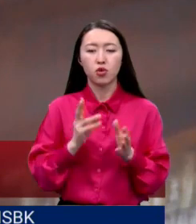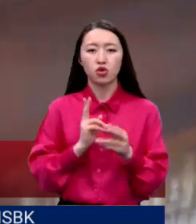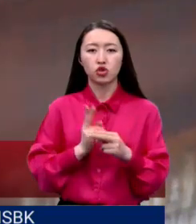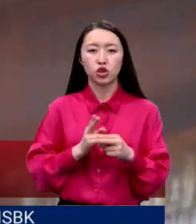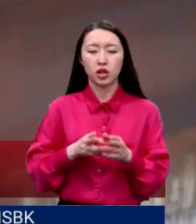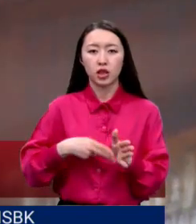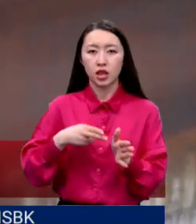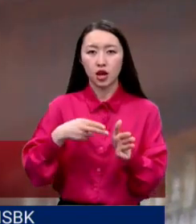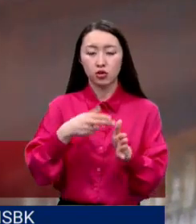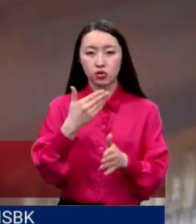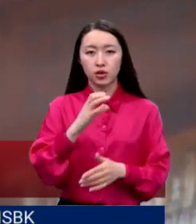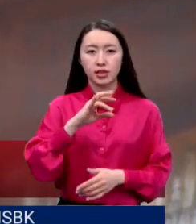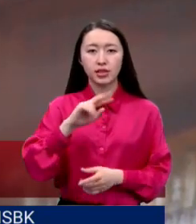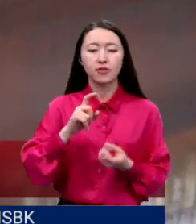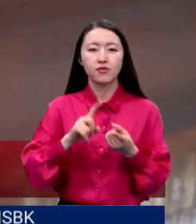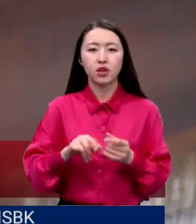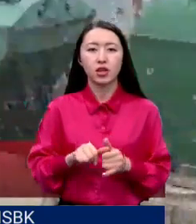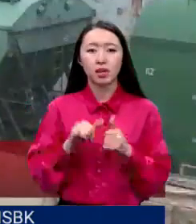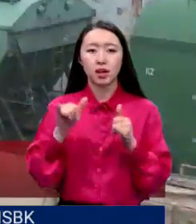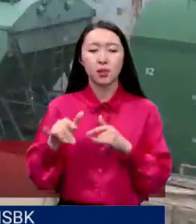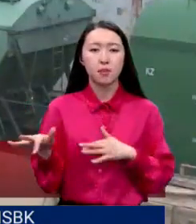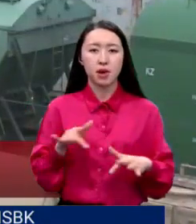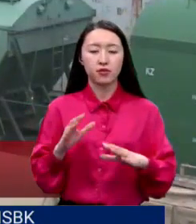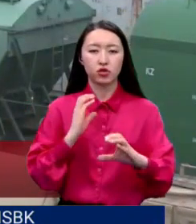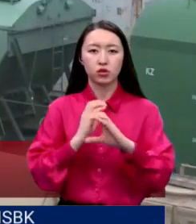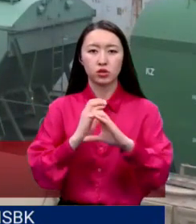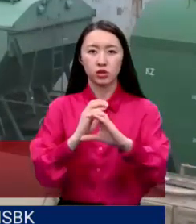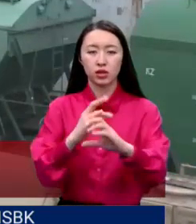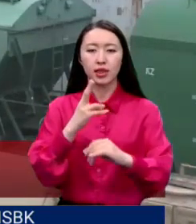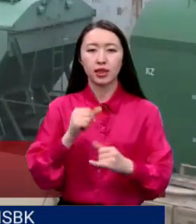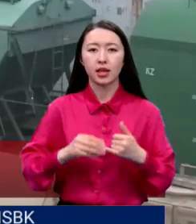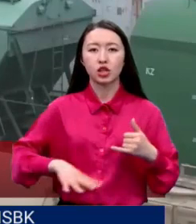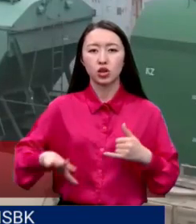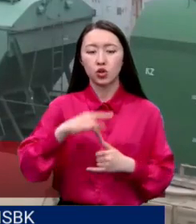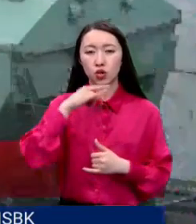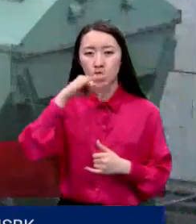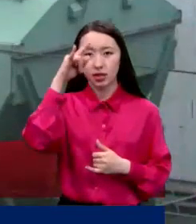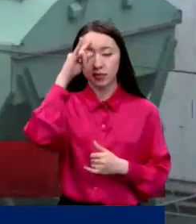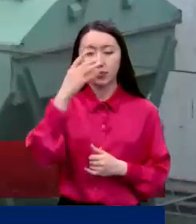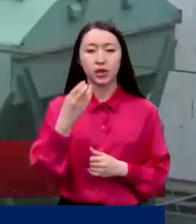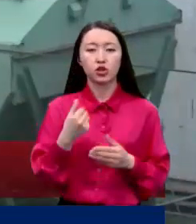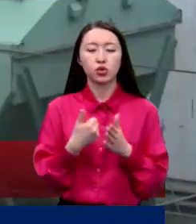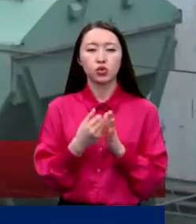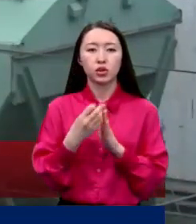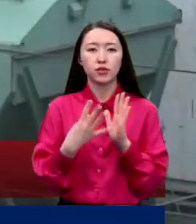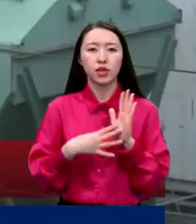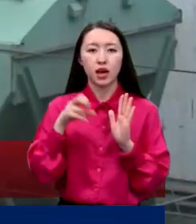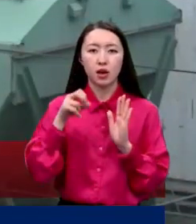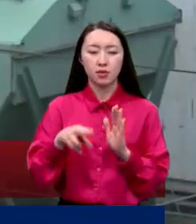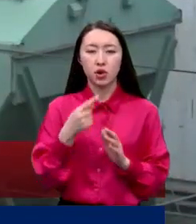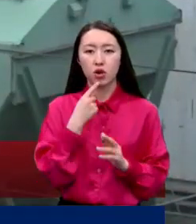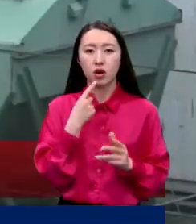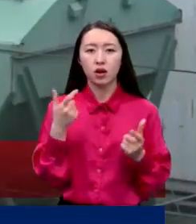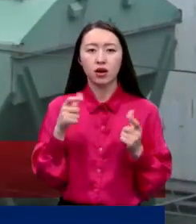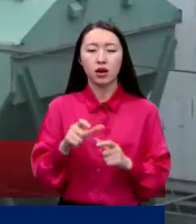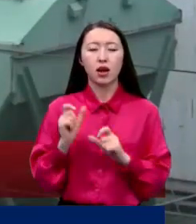транспорту СНГ в связи с накоплением подвижного состава на территории Казахстана». Кроме того, до 19 апреля ограничена отгрузка